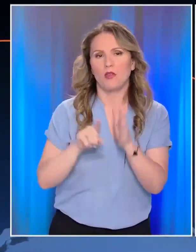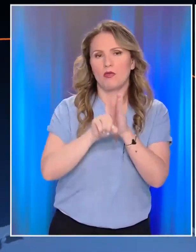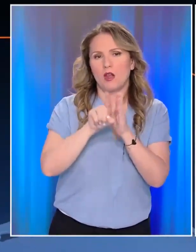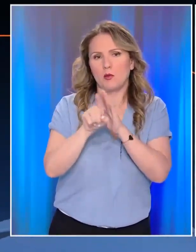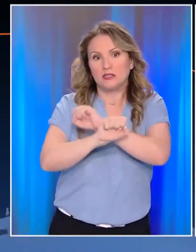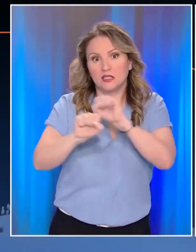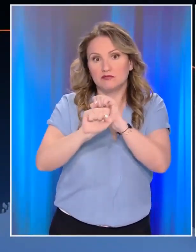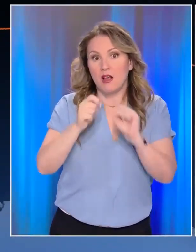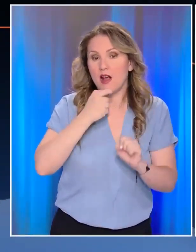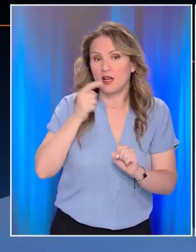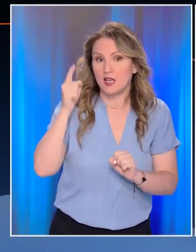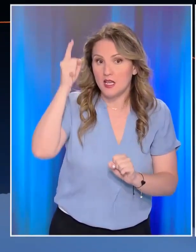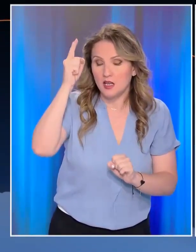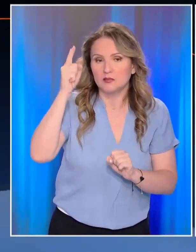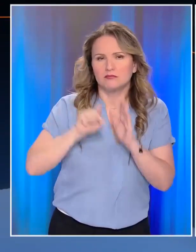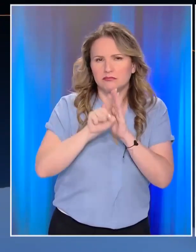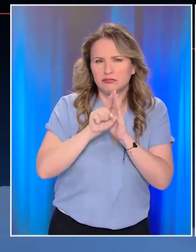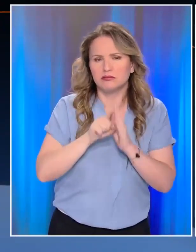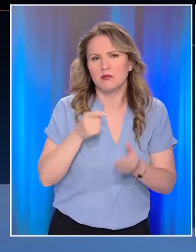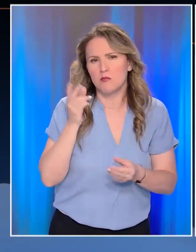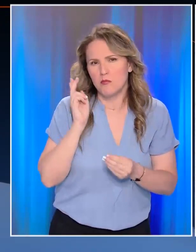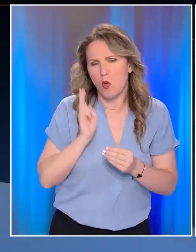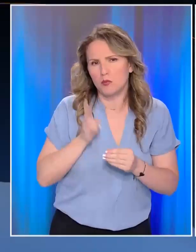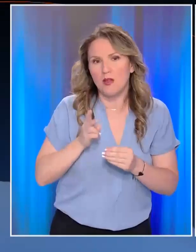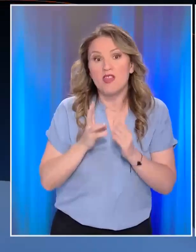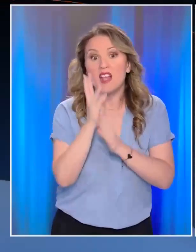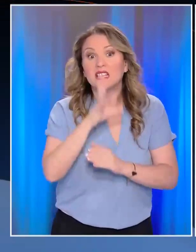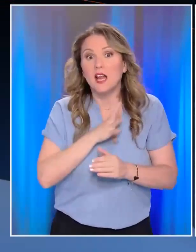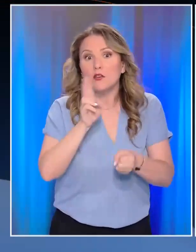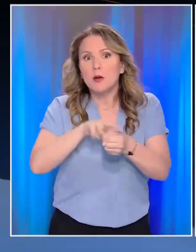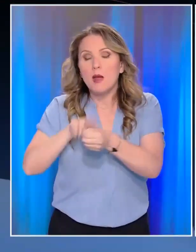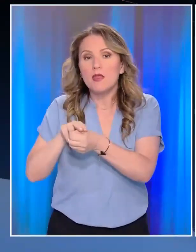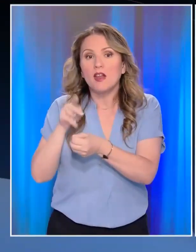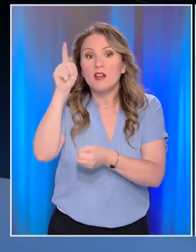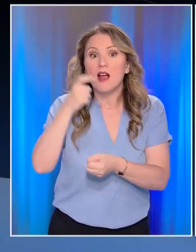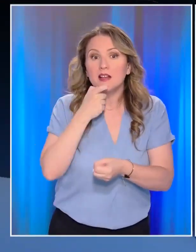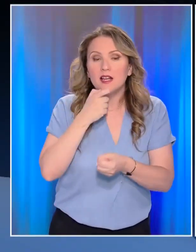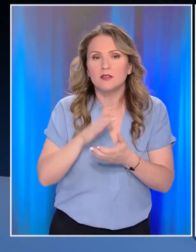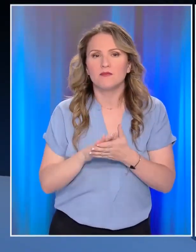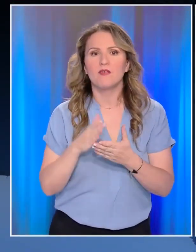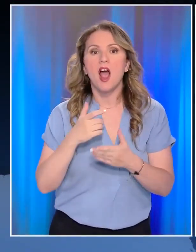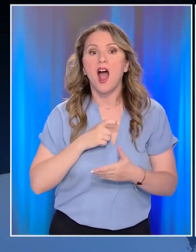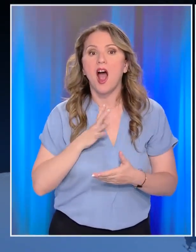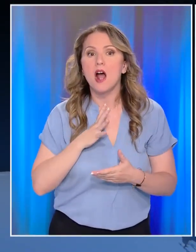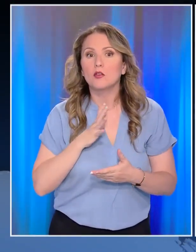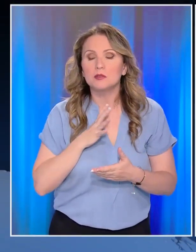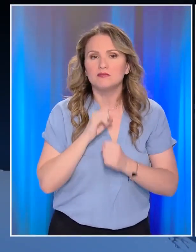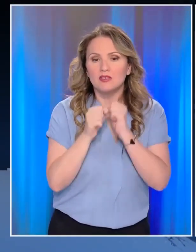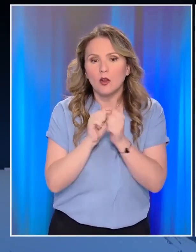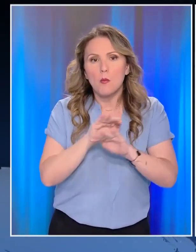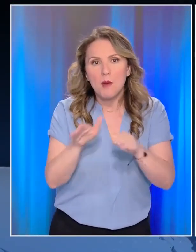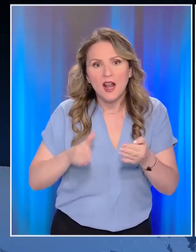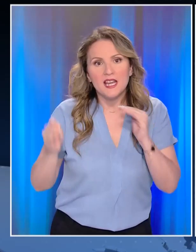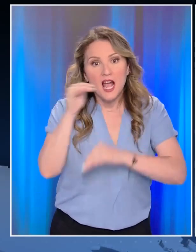Θερμοκρασίες ρεκόρ στη Μεγάλη Βρετανία με τον υδράγυρο να χτυπάει κόκκινο και 13 άνθρωποι να έχουν χάσει τη ζωή τους. Οι Βρετανοί τρέχουν στις παραλίες